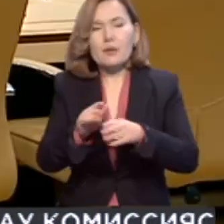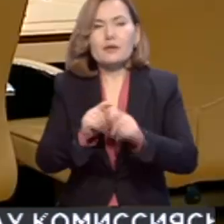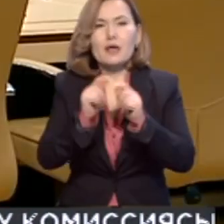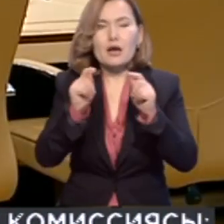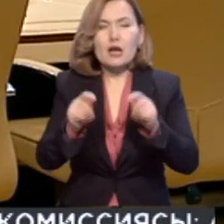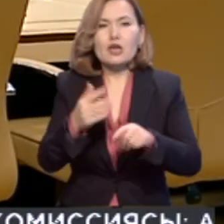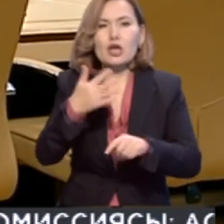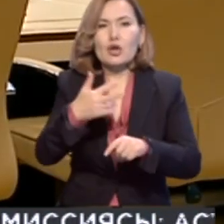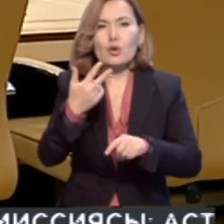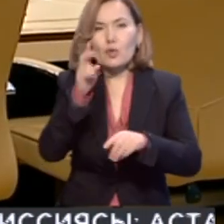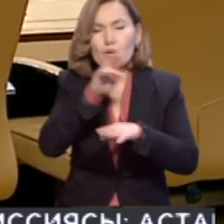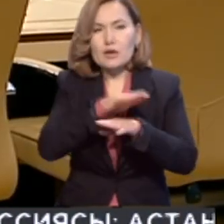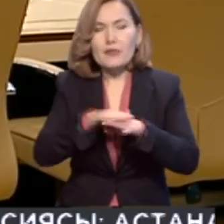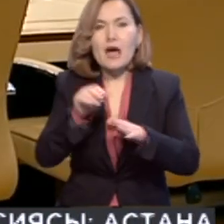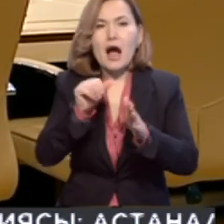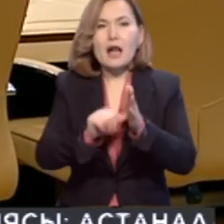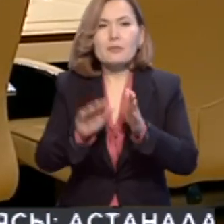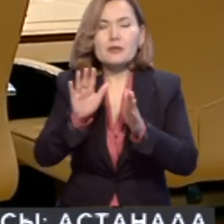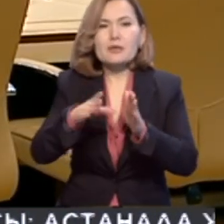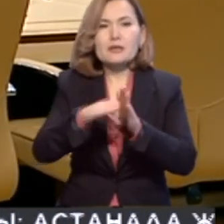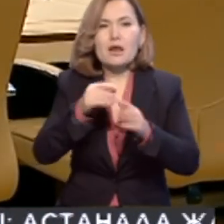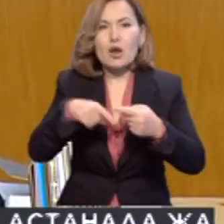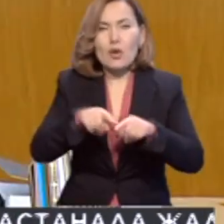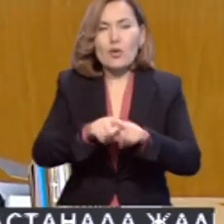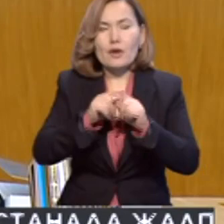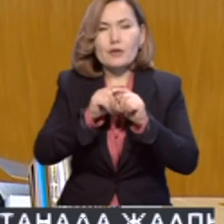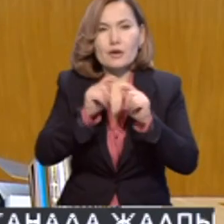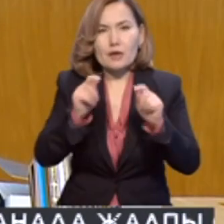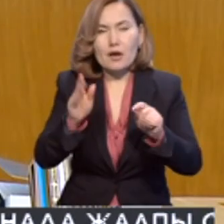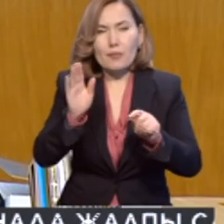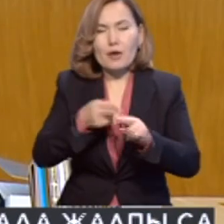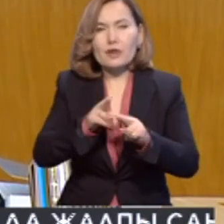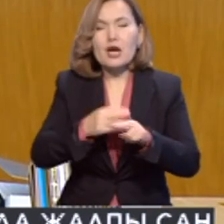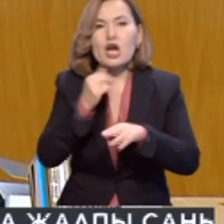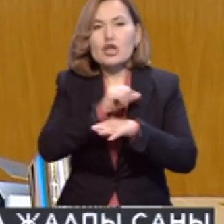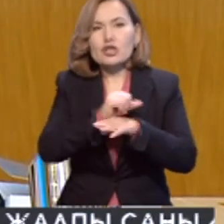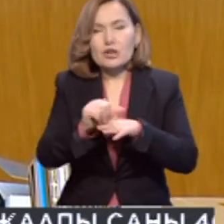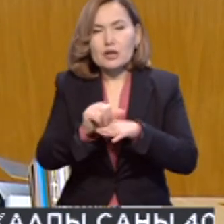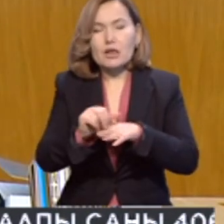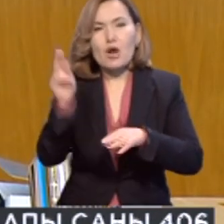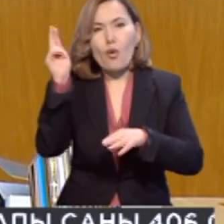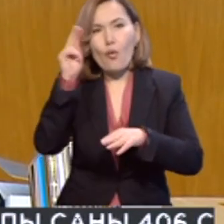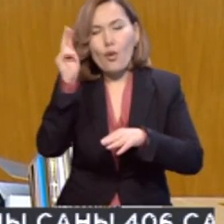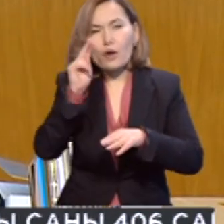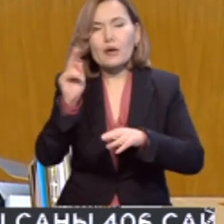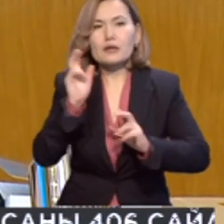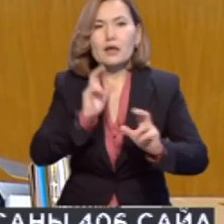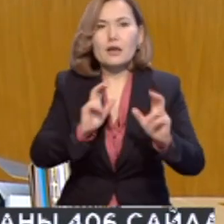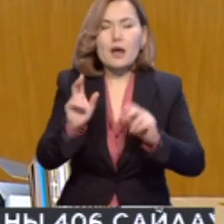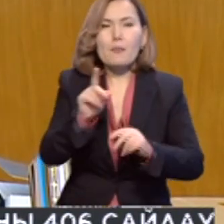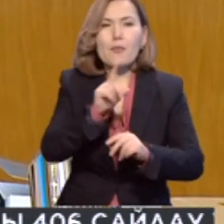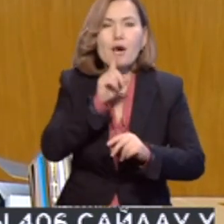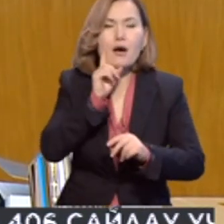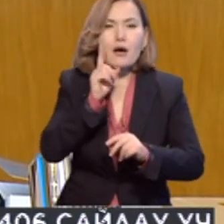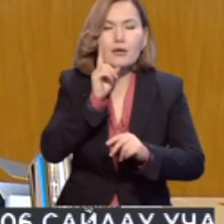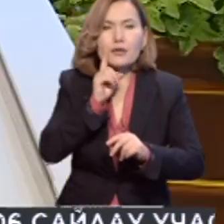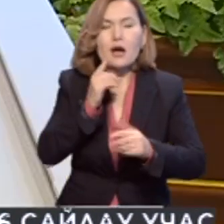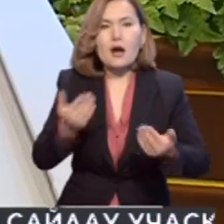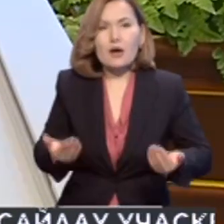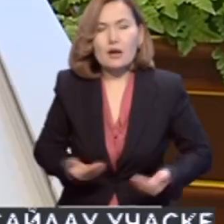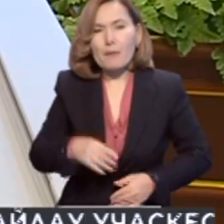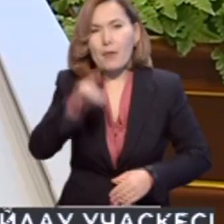53 елде 68 сайлау учаскесі бары белгілі. Онда шетелде оқитын, жұмыс істейтін, сонда тұратын отандастарымыз өз